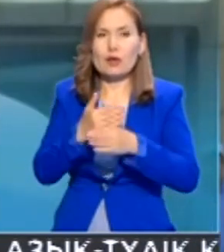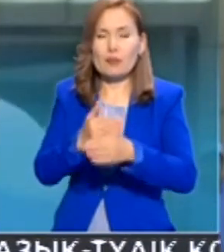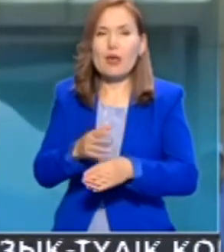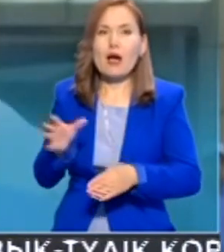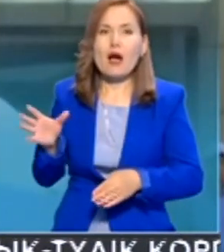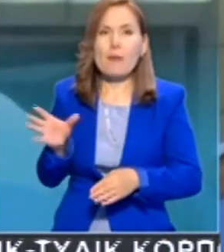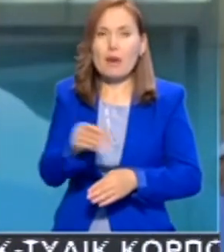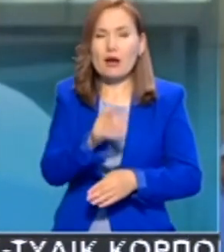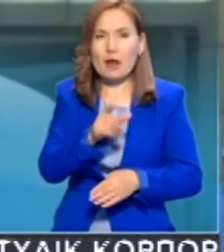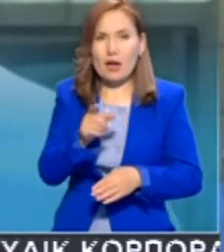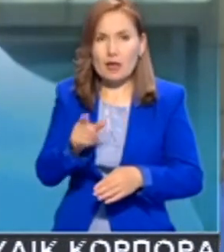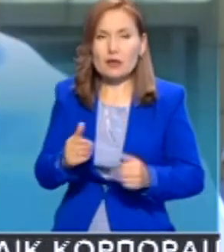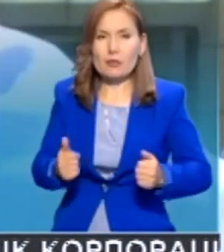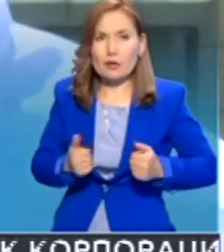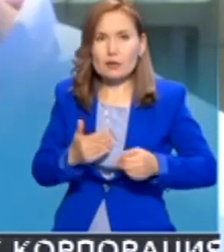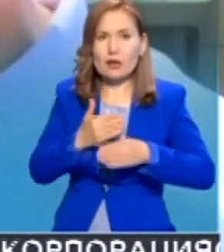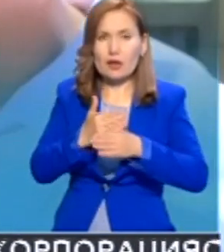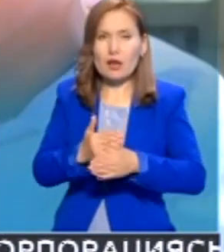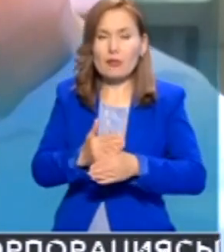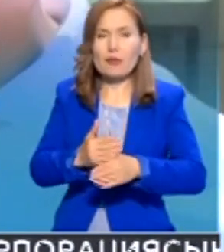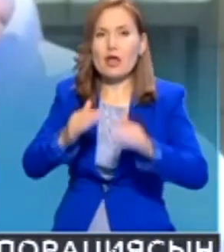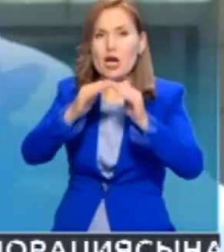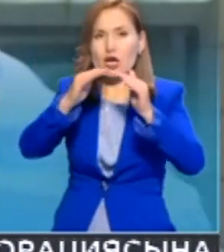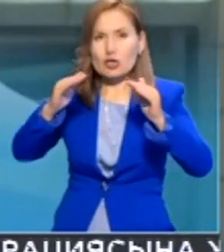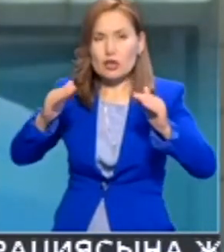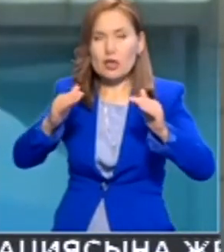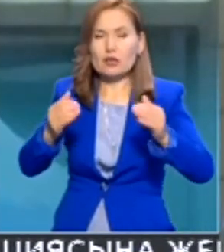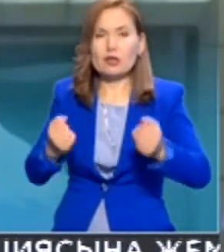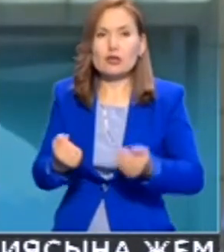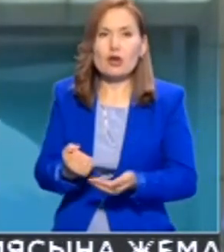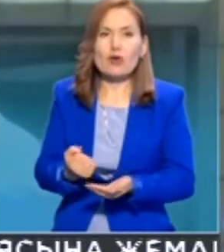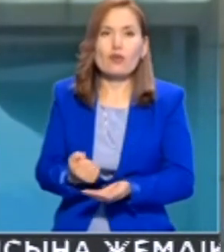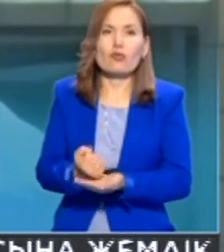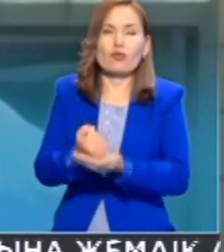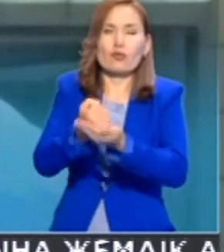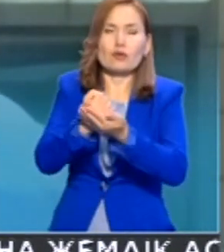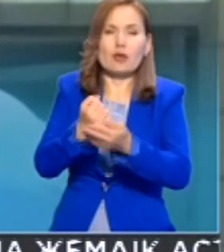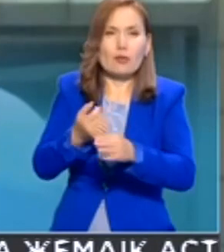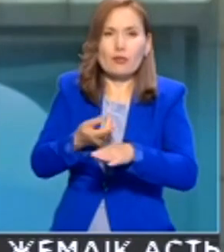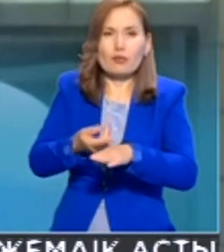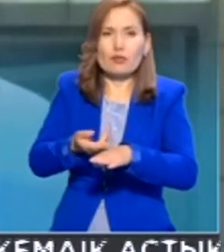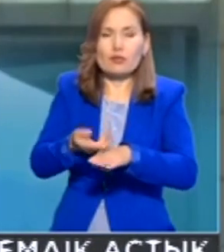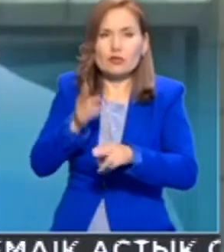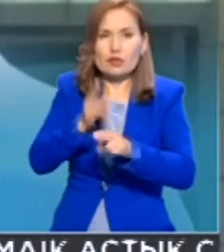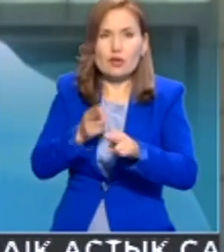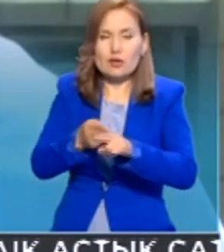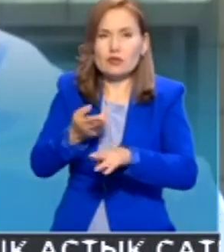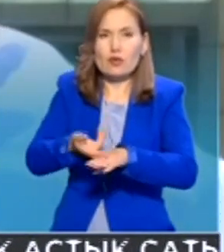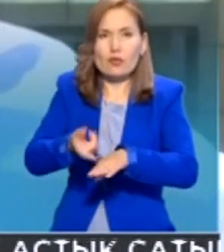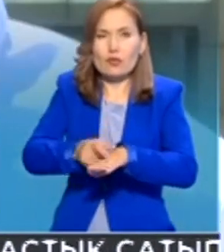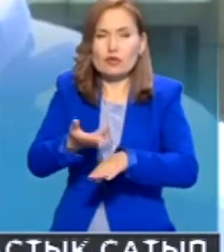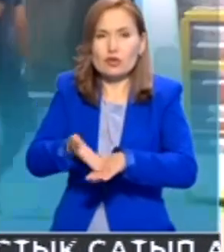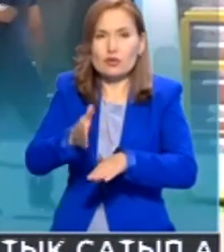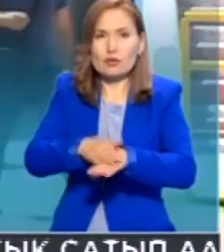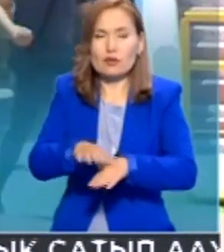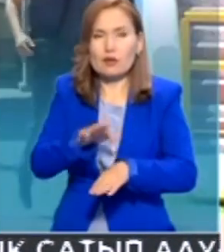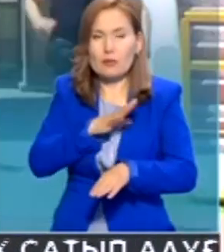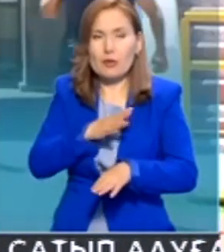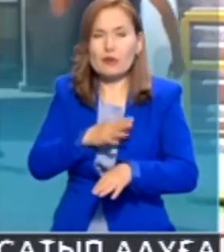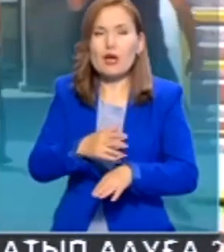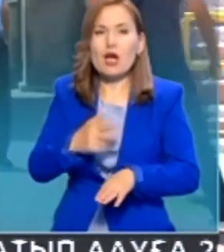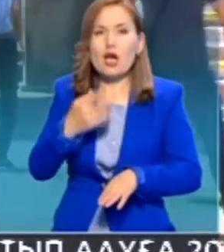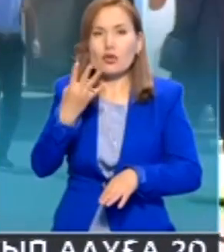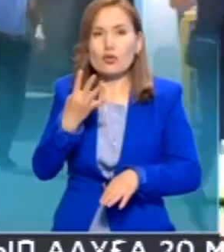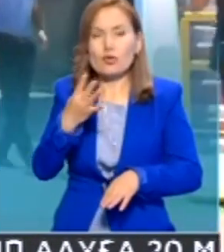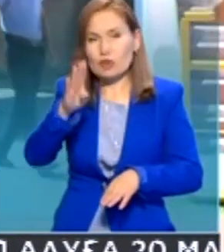адамдар атсалысты, шатырды көтеріп тұрды. Шатыр қатты салмағы ауыр болды оның. Сөйтіп 3-4 жігіт